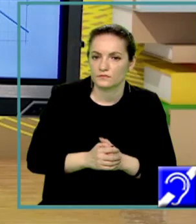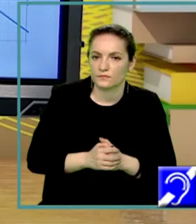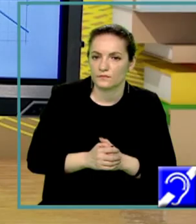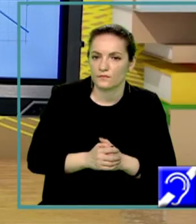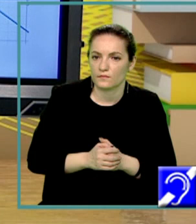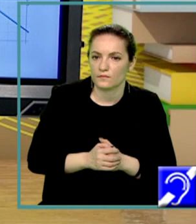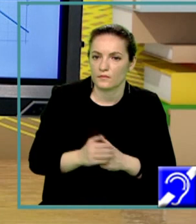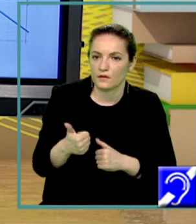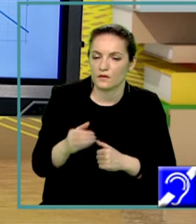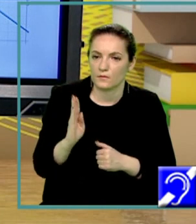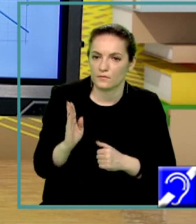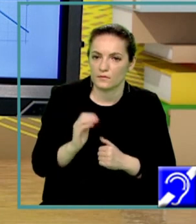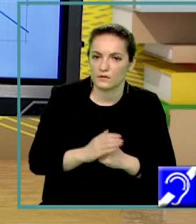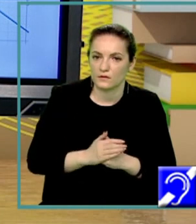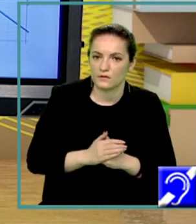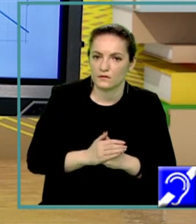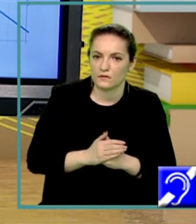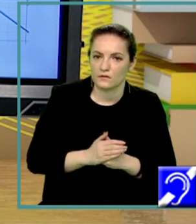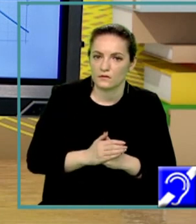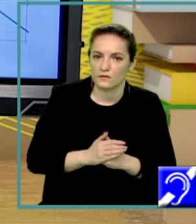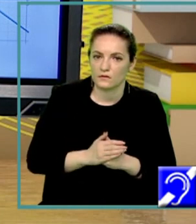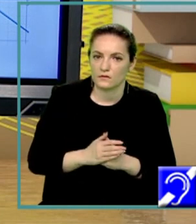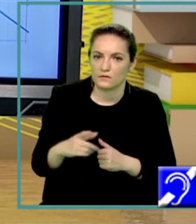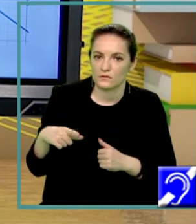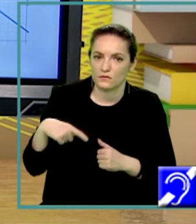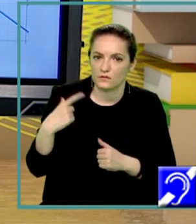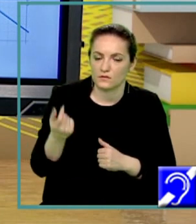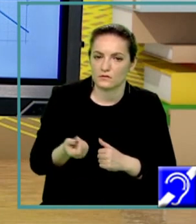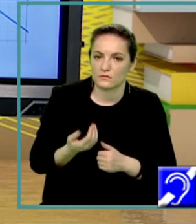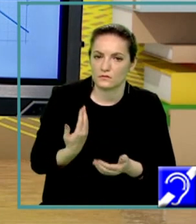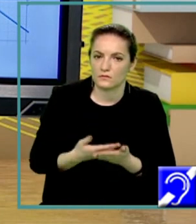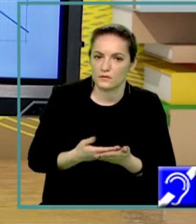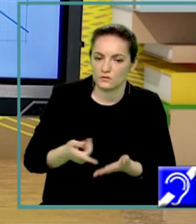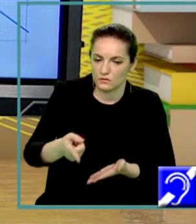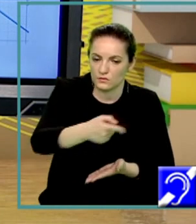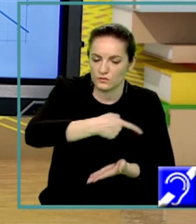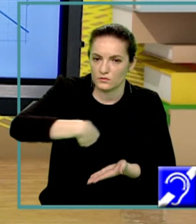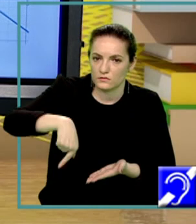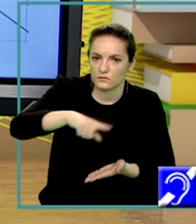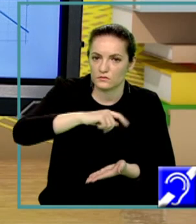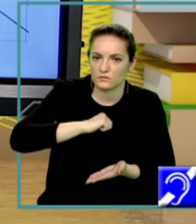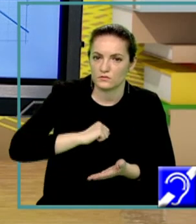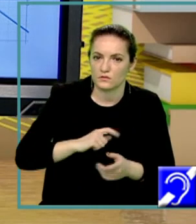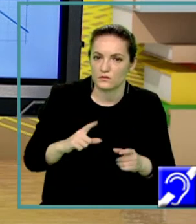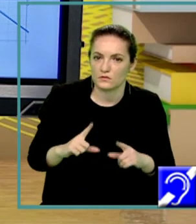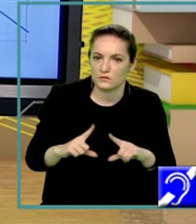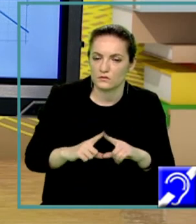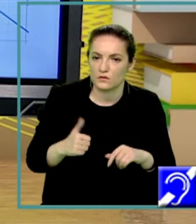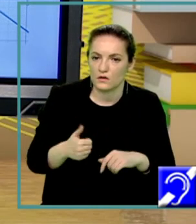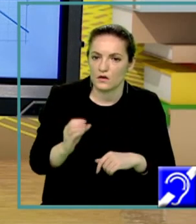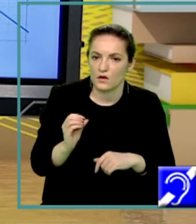că AB va fi pentru cercul circumscris triunghiului